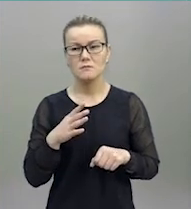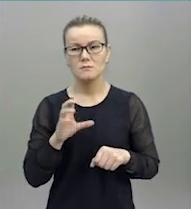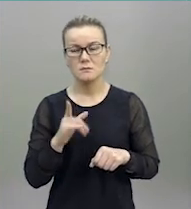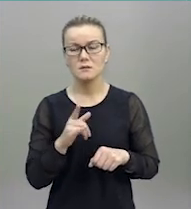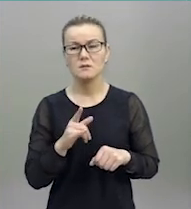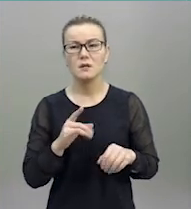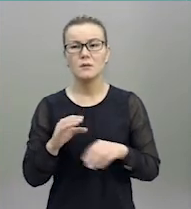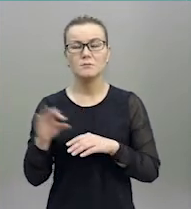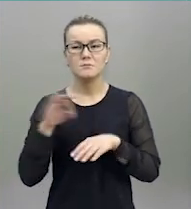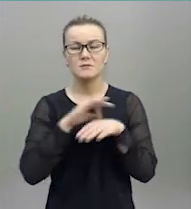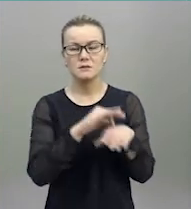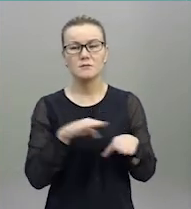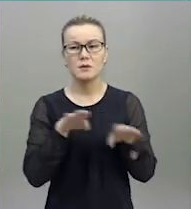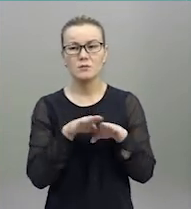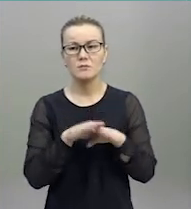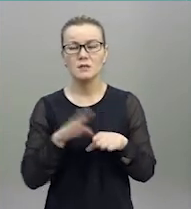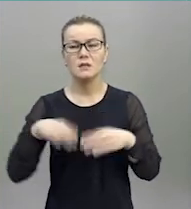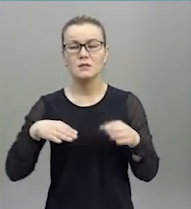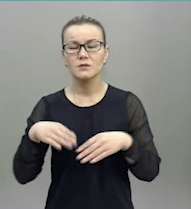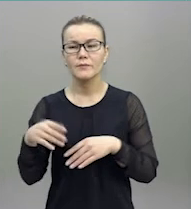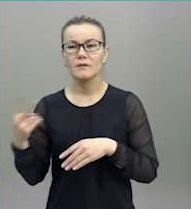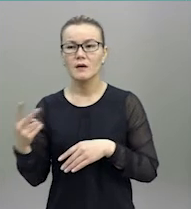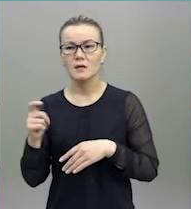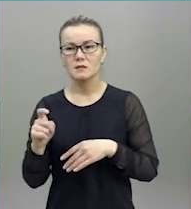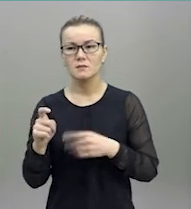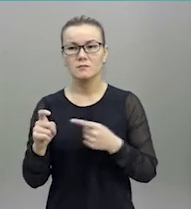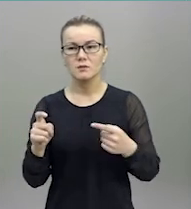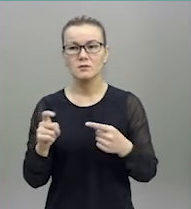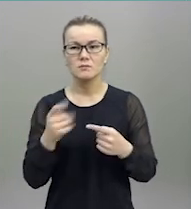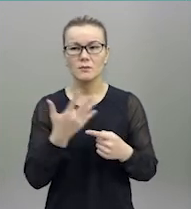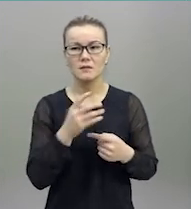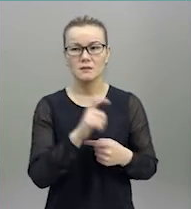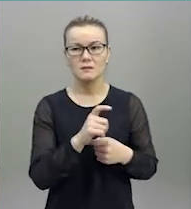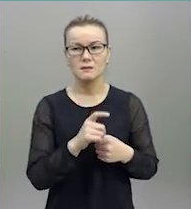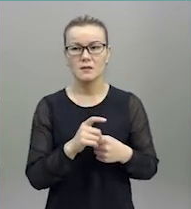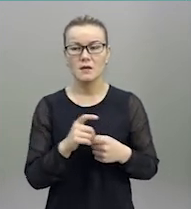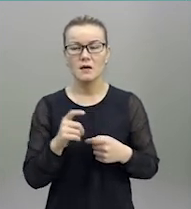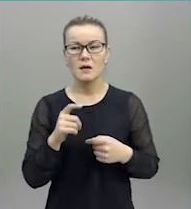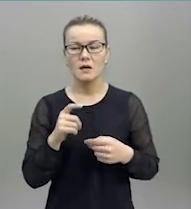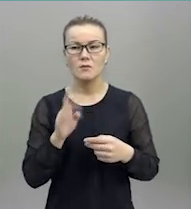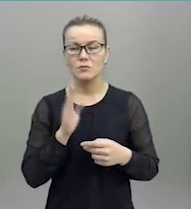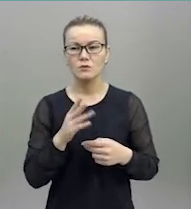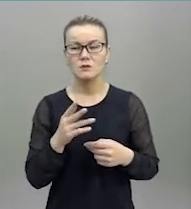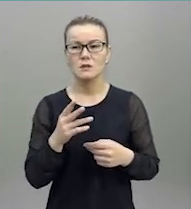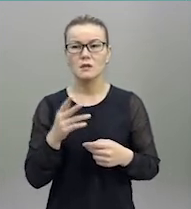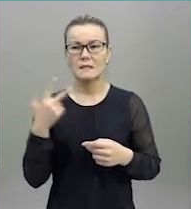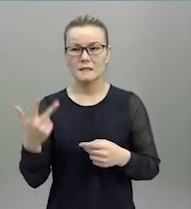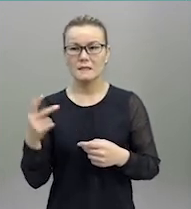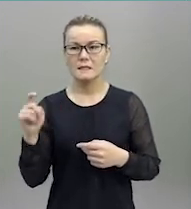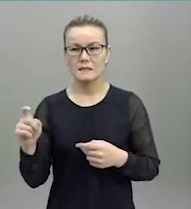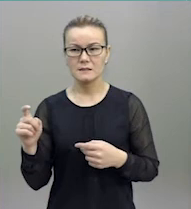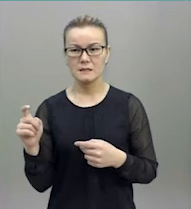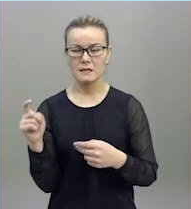дальше 2x минус 5x я получаю минус 3x равно